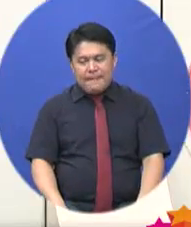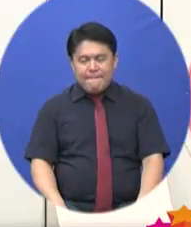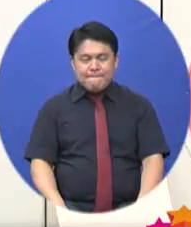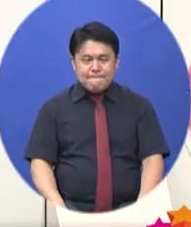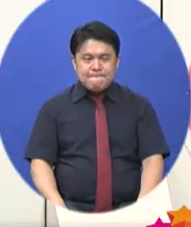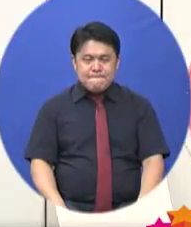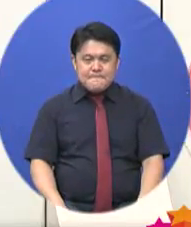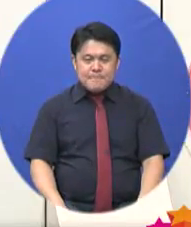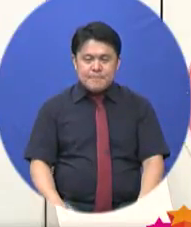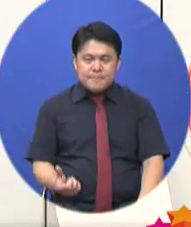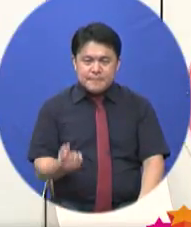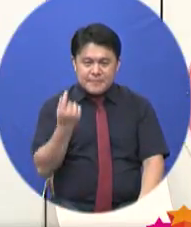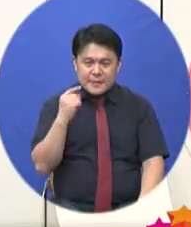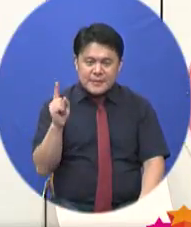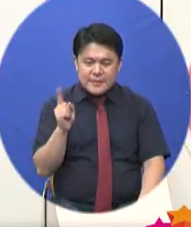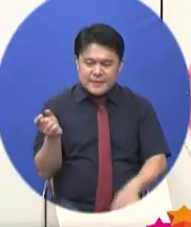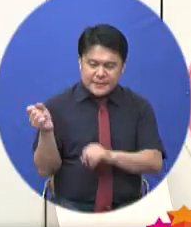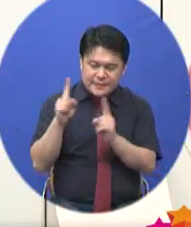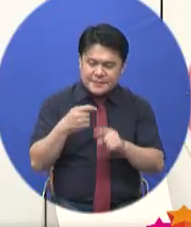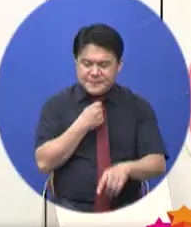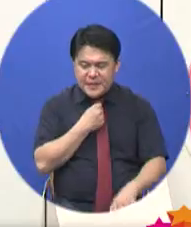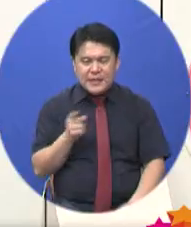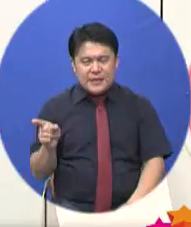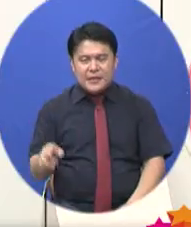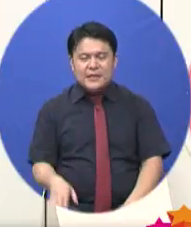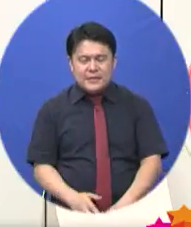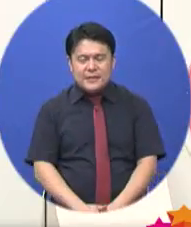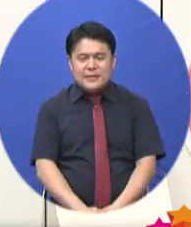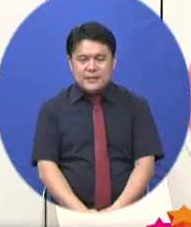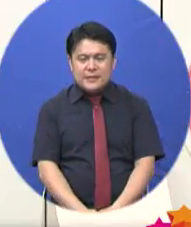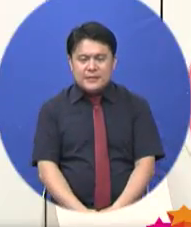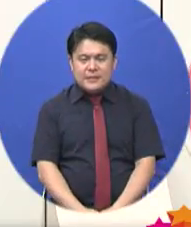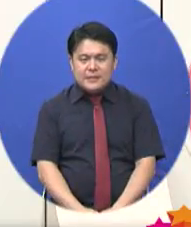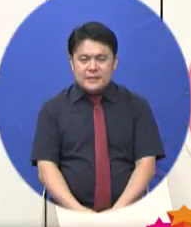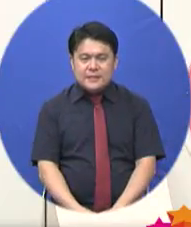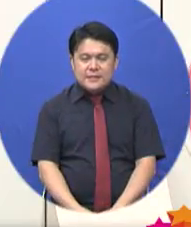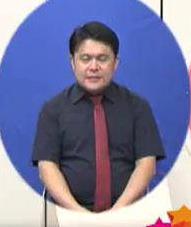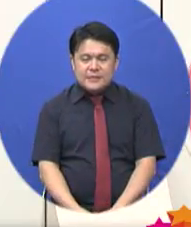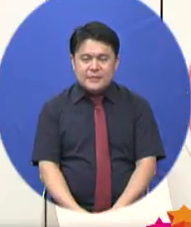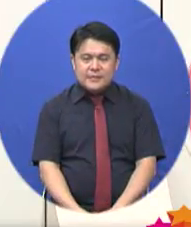아... 빨리 좀 쾌차했으면 좋겠습니다.